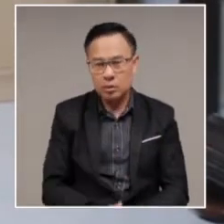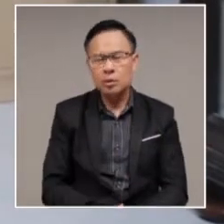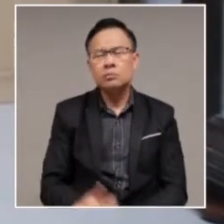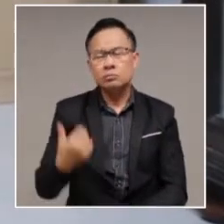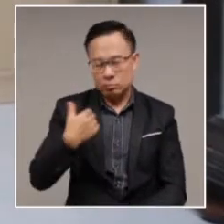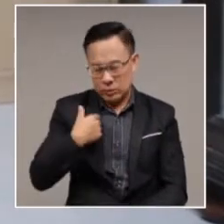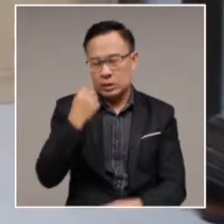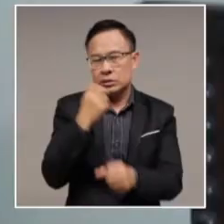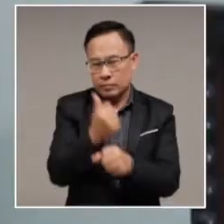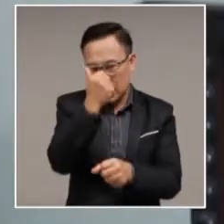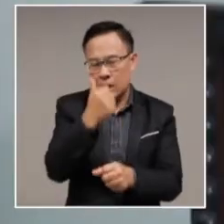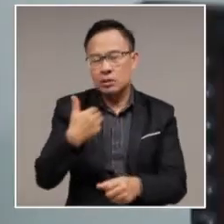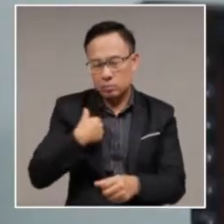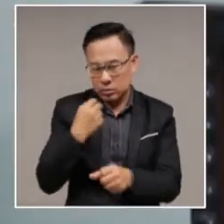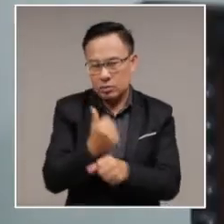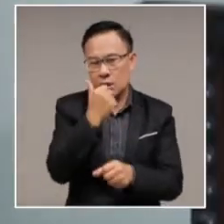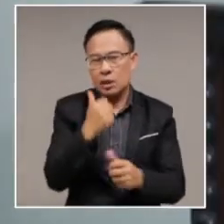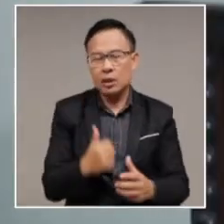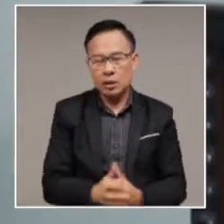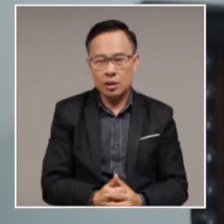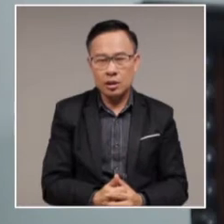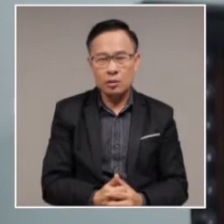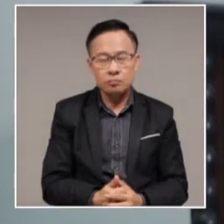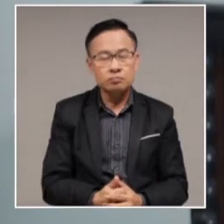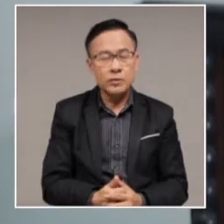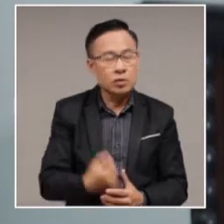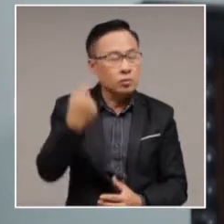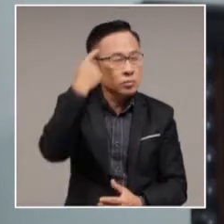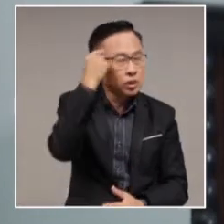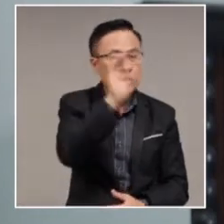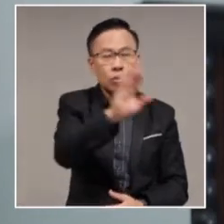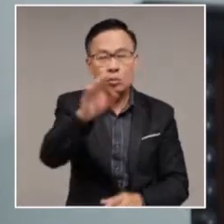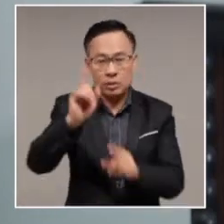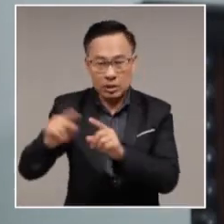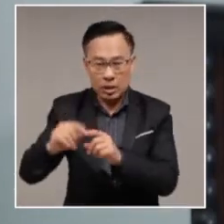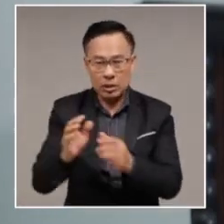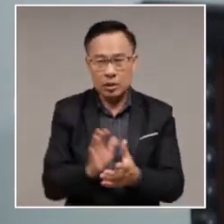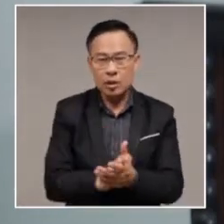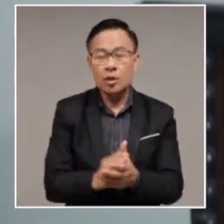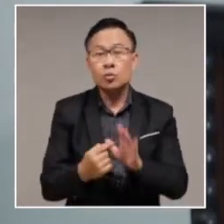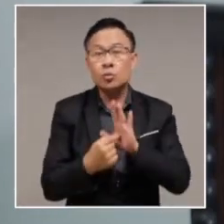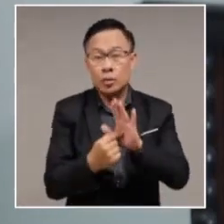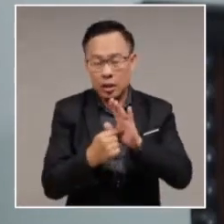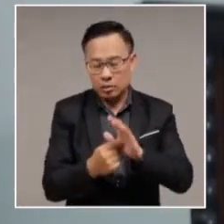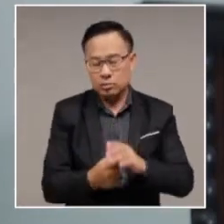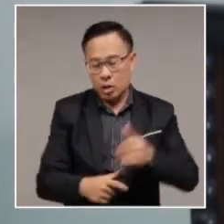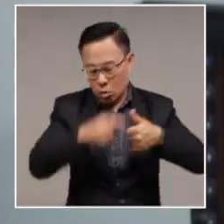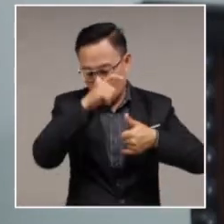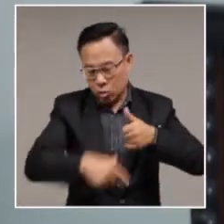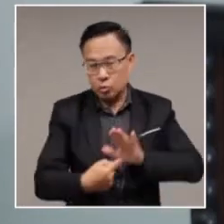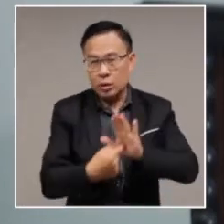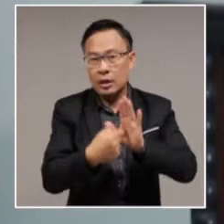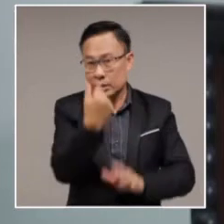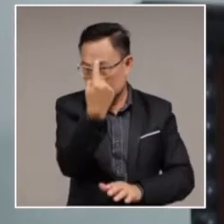คะ ก็ได้มากนะคะอยู่ที่มุมมองเพราะว่ามีคำกล่าวที่ว่า1แบบอย่างดีกว่า100